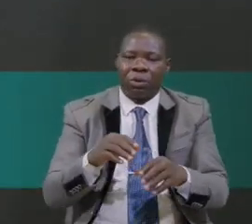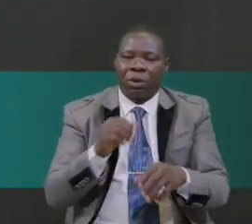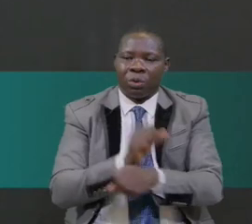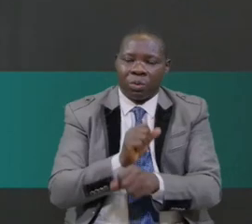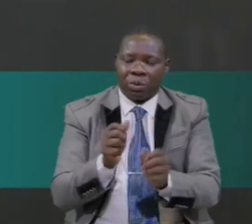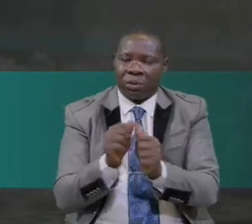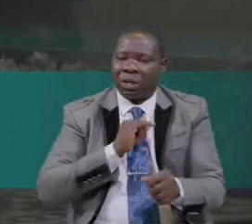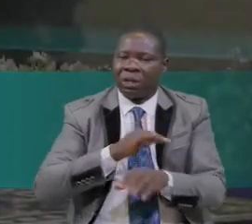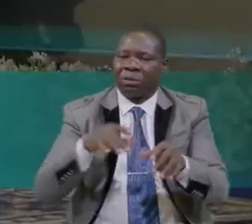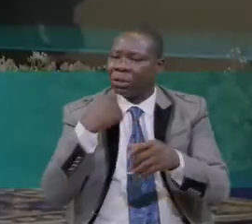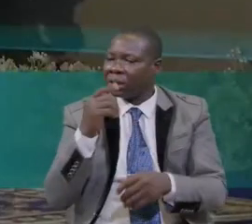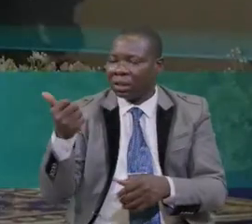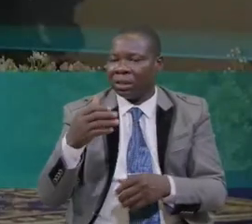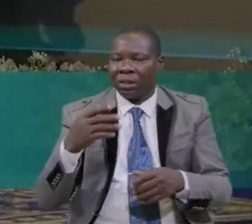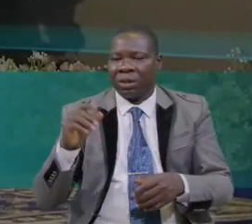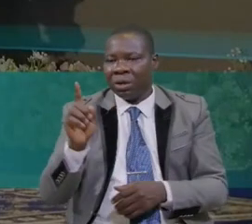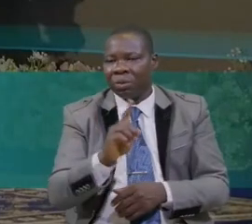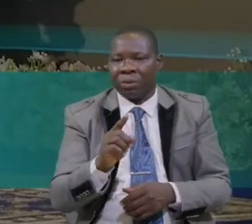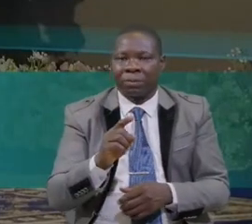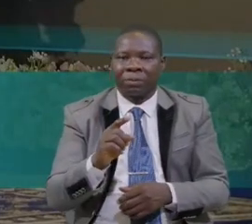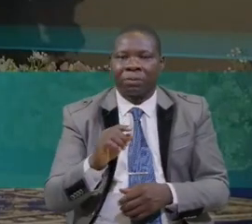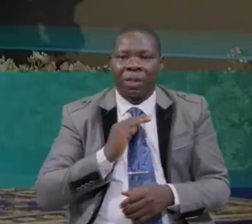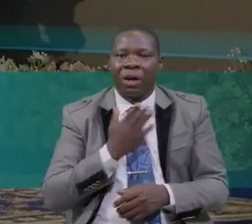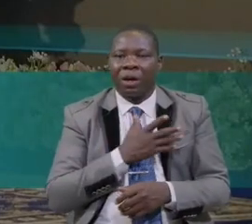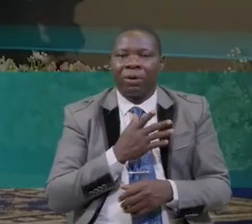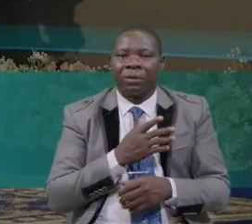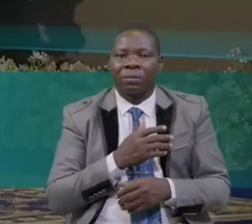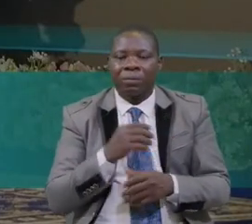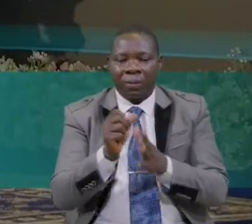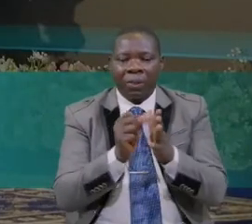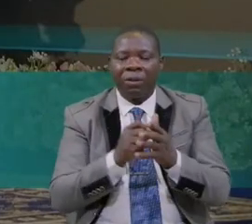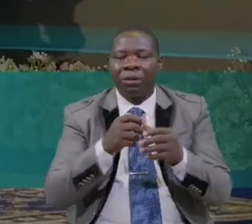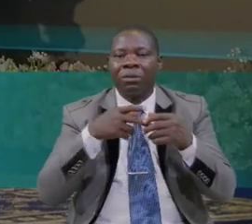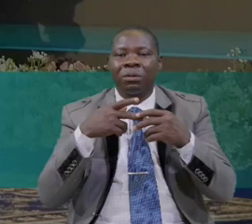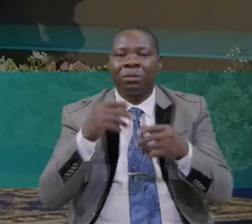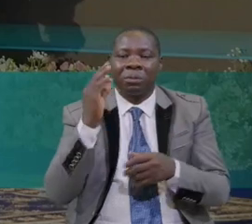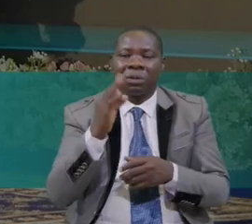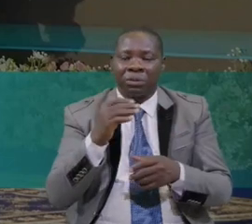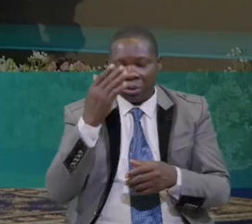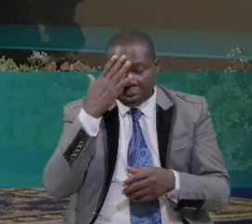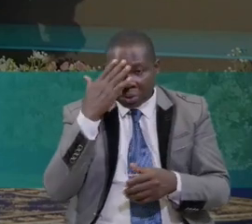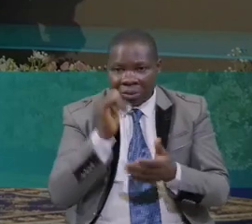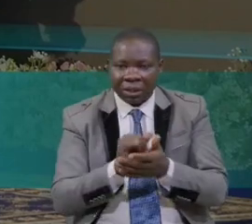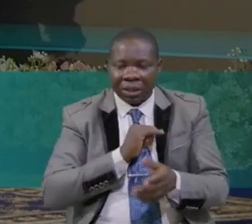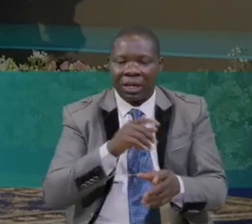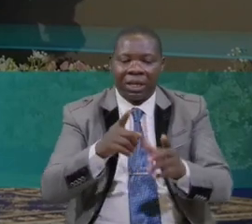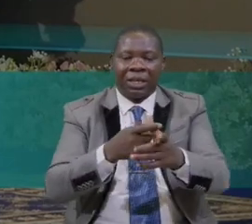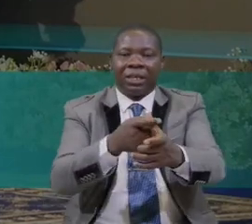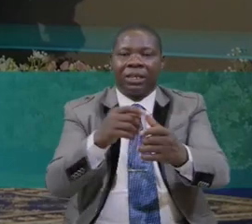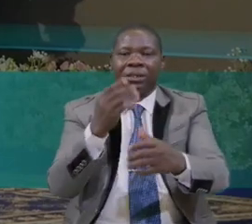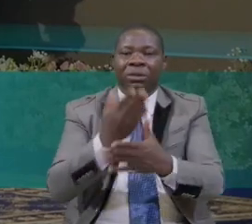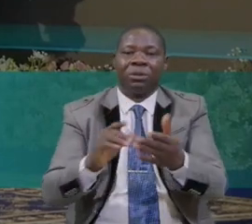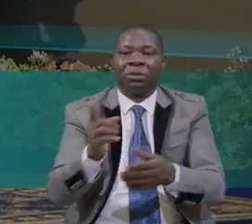personne. Quand le pasteur d'État a savait là-bas, savait que j'étais allé quelque